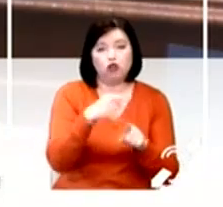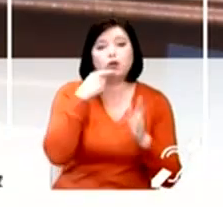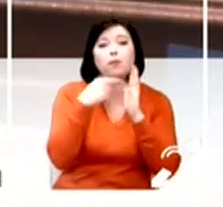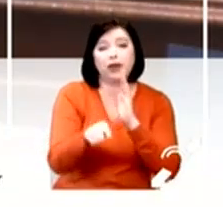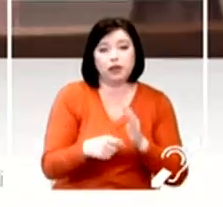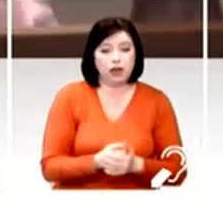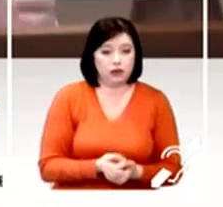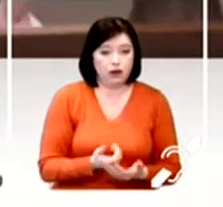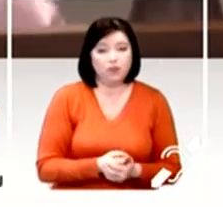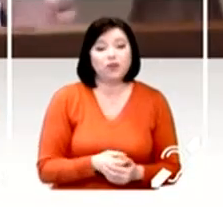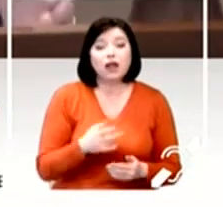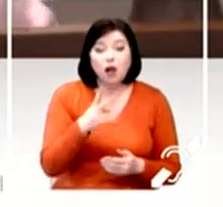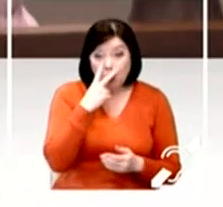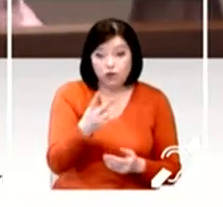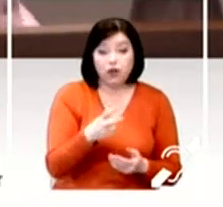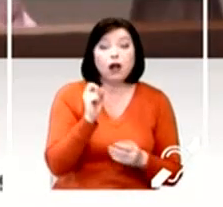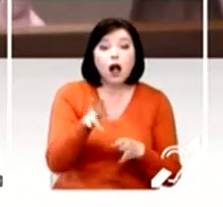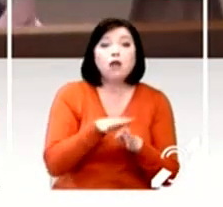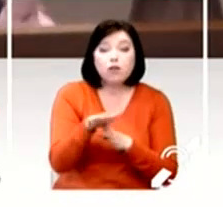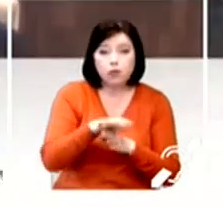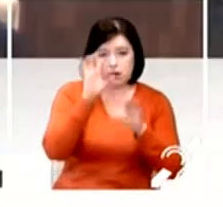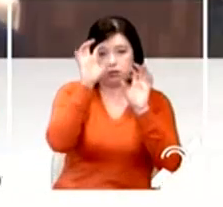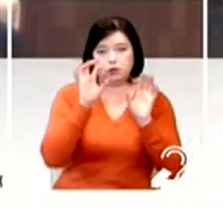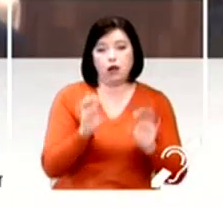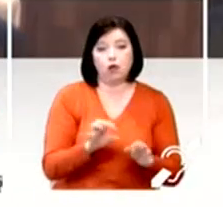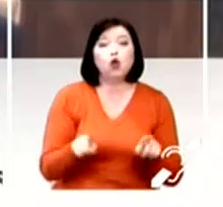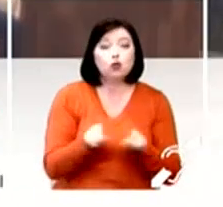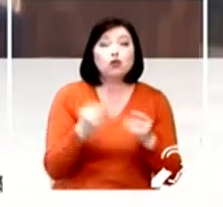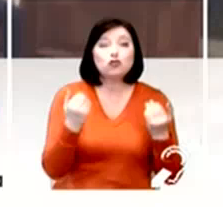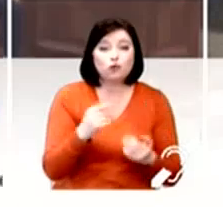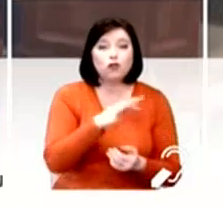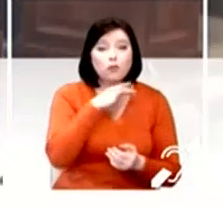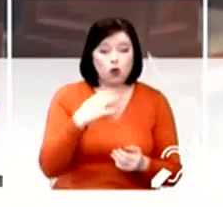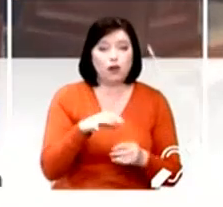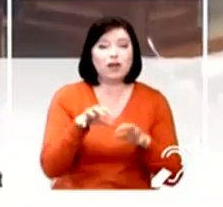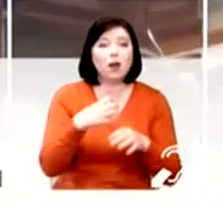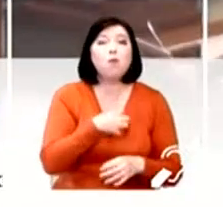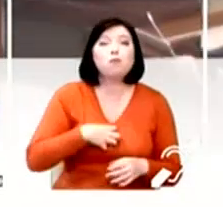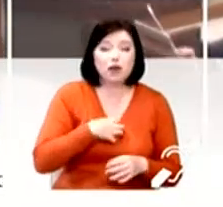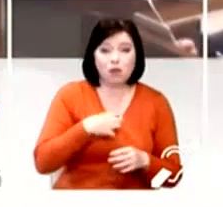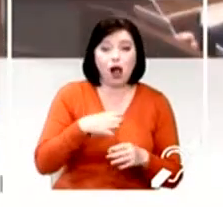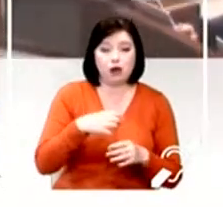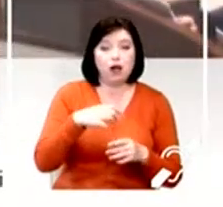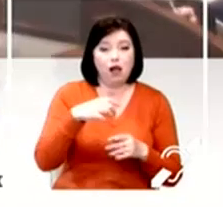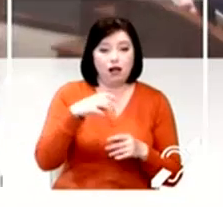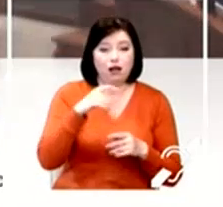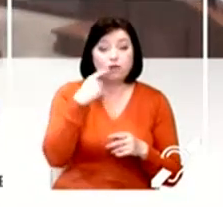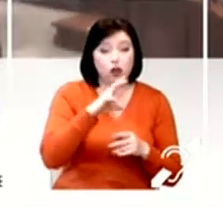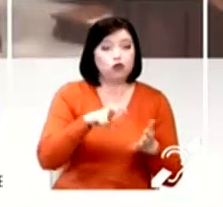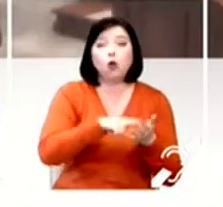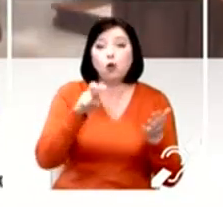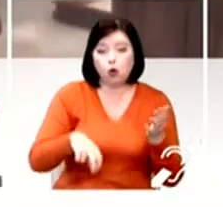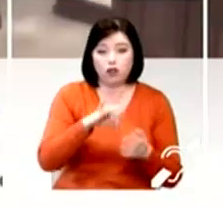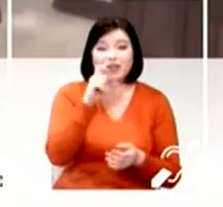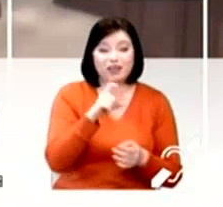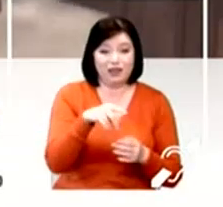Spunem, domnule Carp, să vedeți cum avansăm, respectăm procedura legală. Tot astăzi și 10 primari locale au anunțat că pleacă din PSRM și aderă